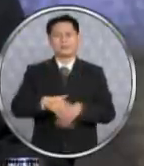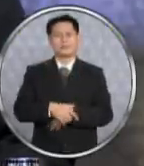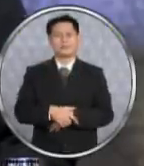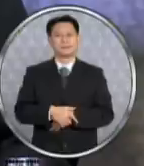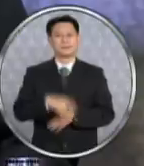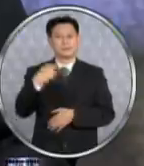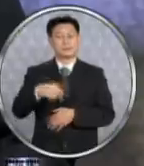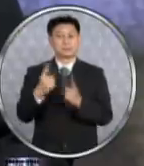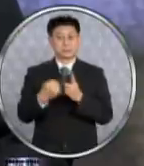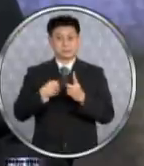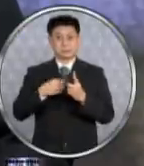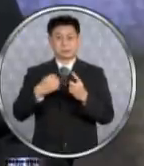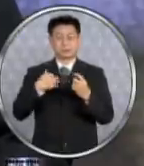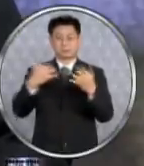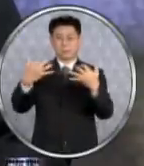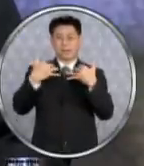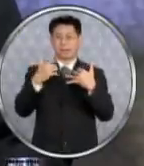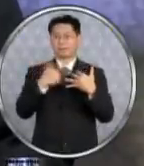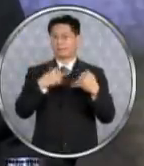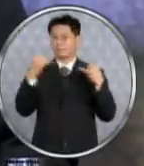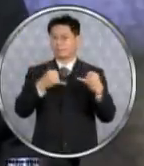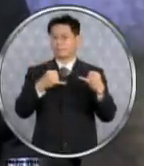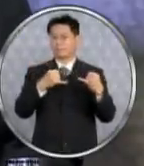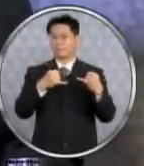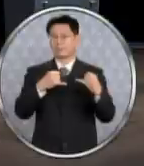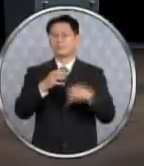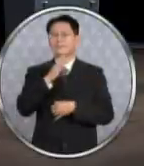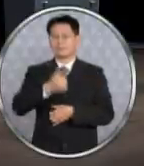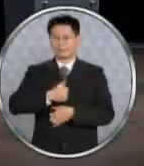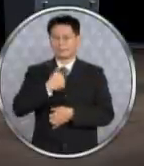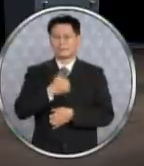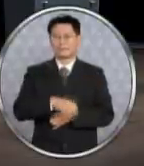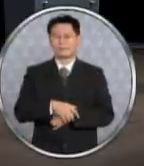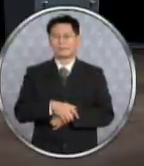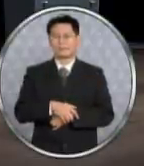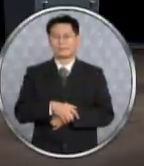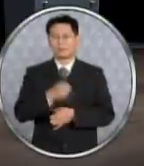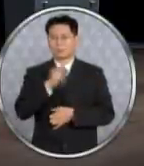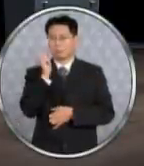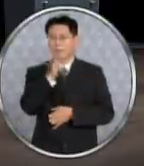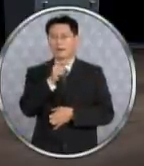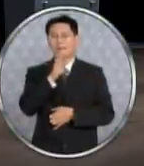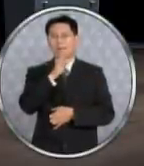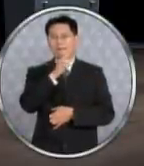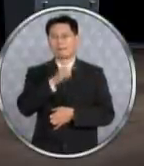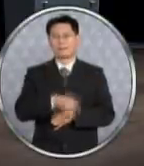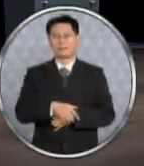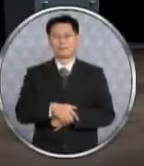能对我们来的攻击不是敌人，而是真正你已经看到的那